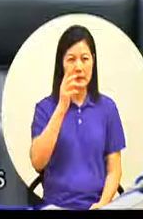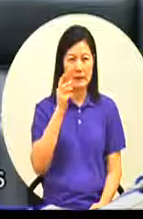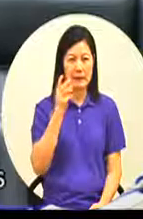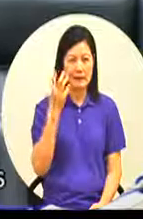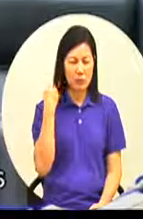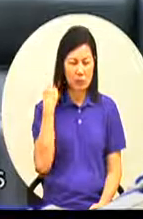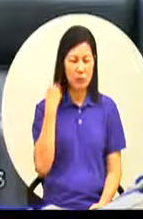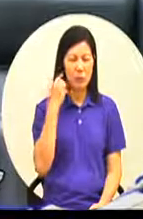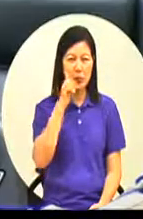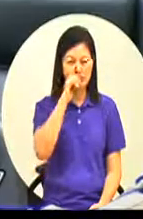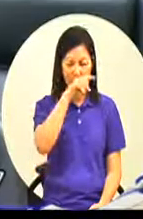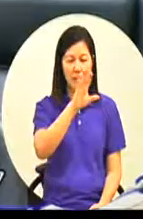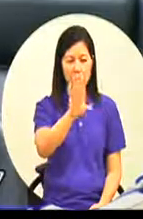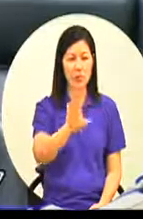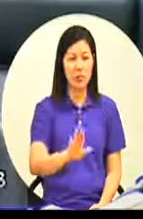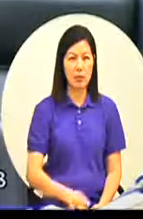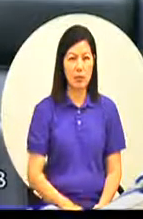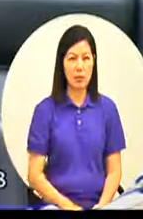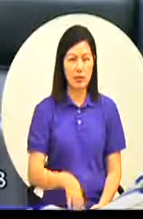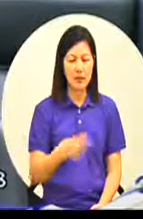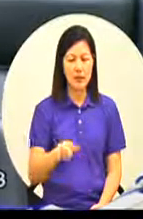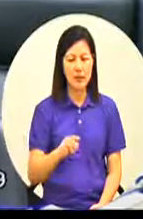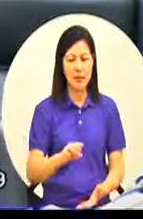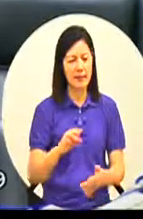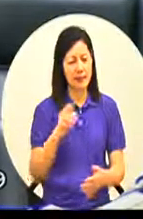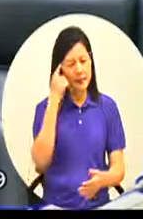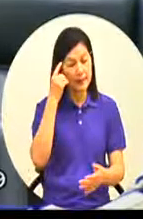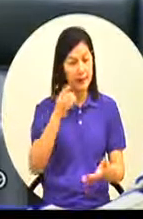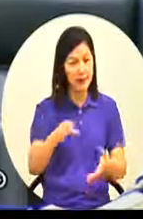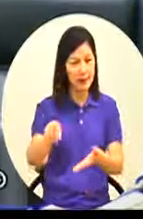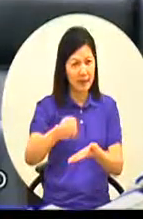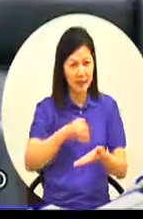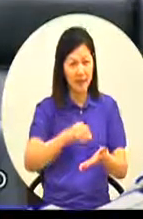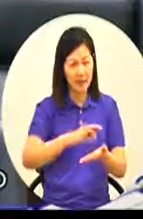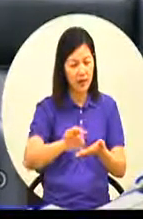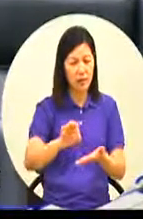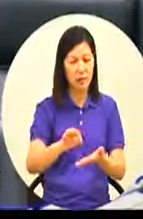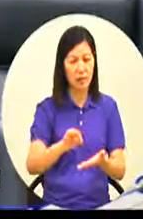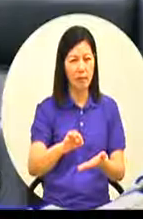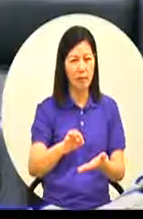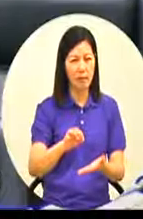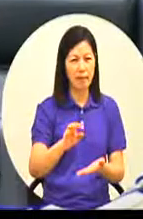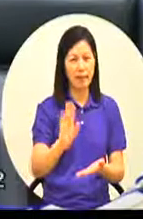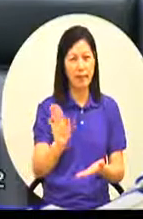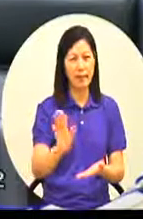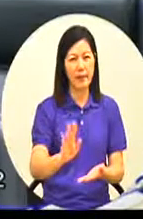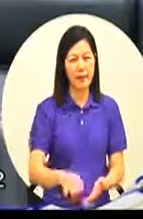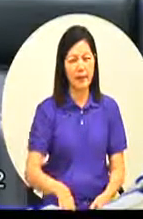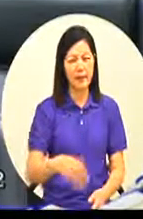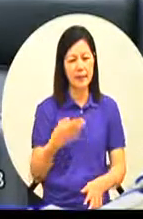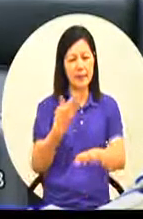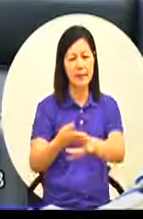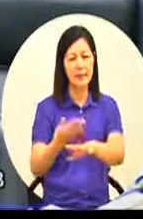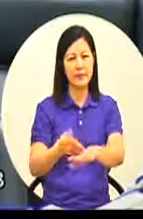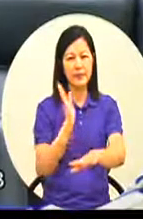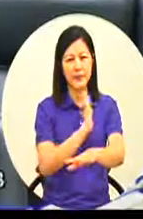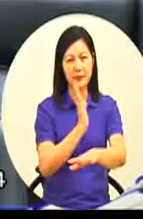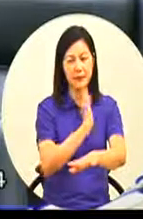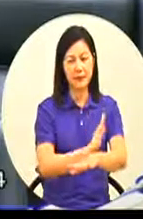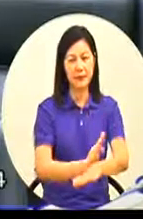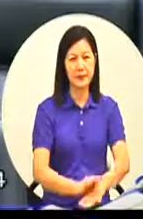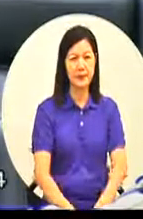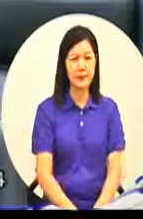生。伊得无啥物使用，啊！即毕竟即个所在，毕竟我荒废伫遐个， 好，针对这